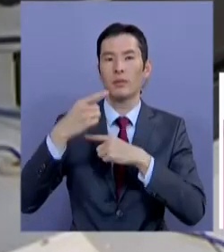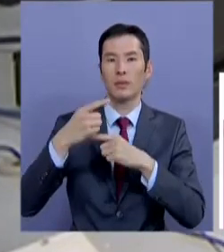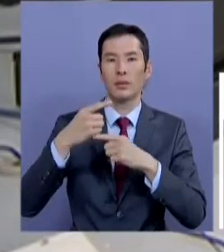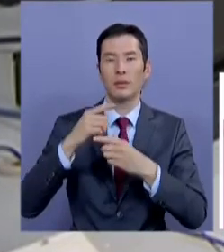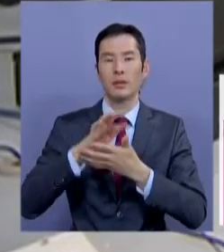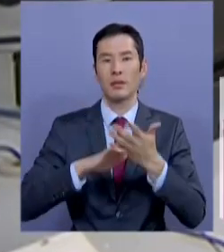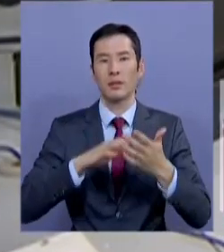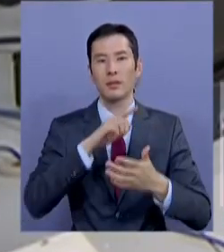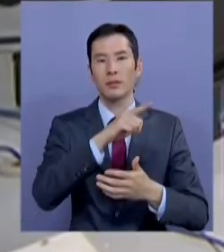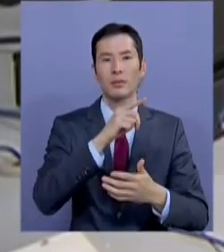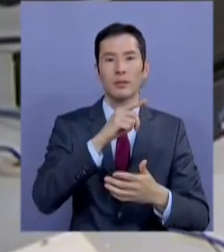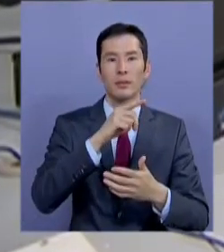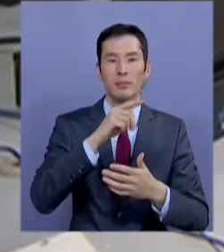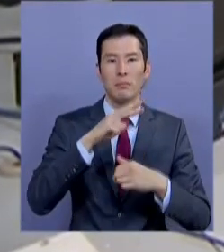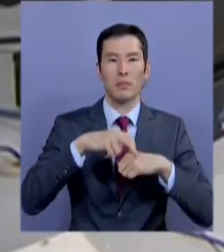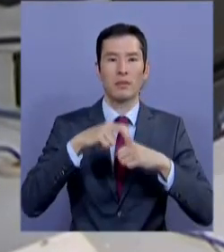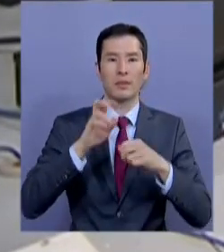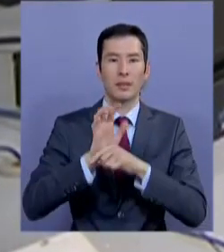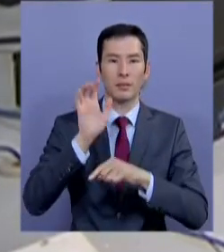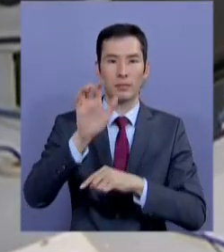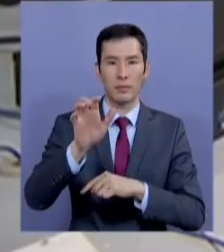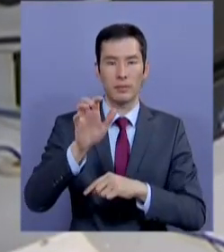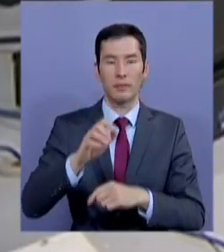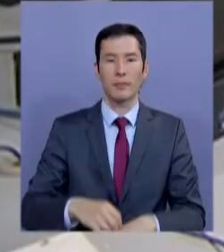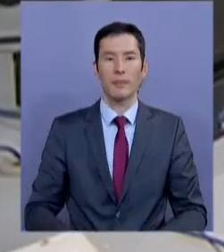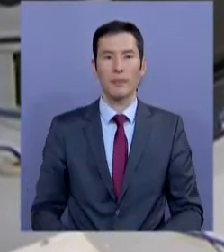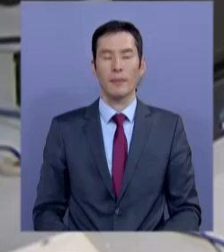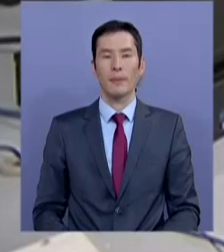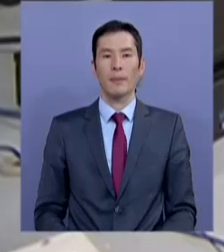біз адам полицияға жібереміз.